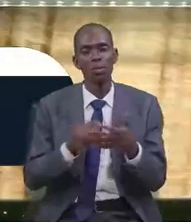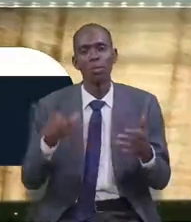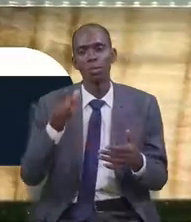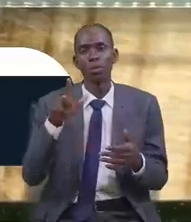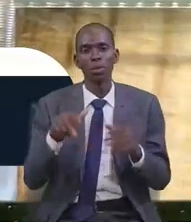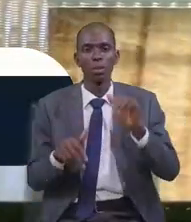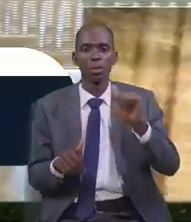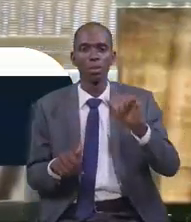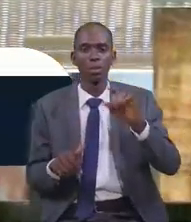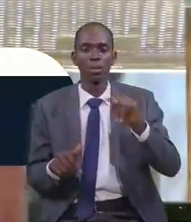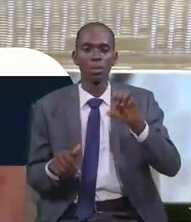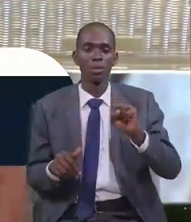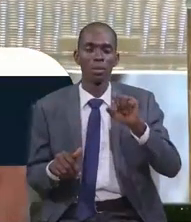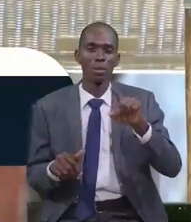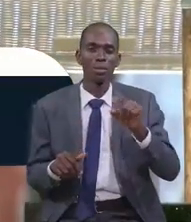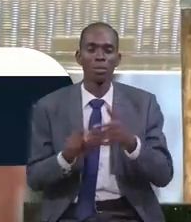11.